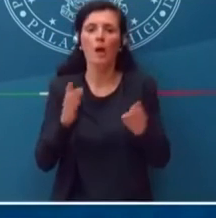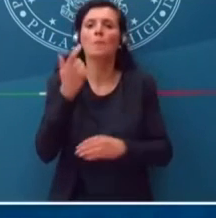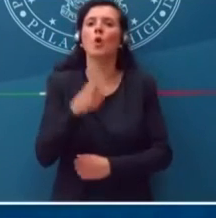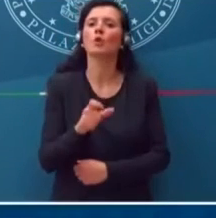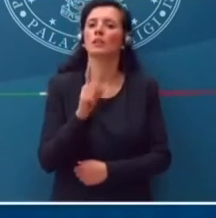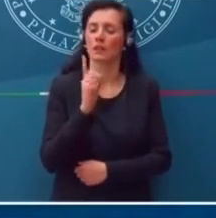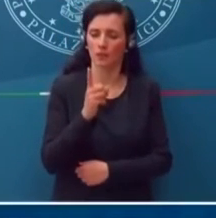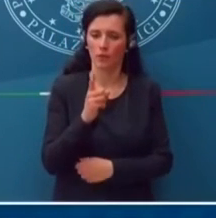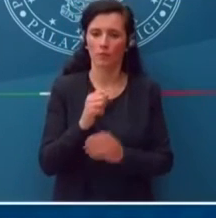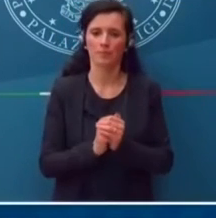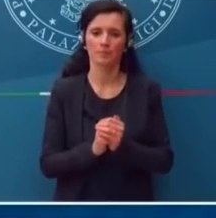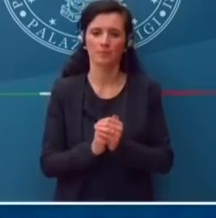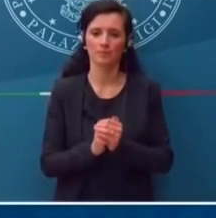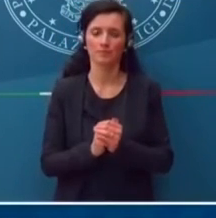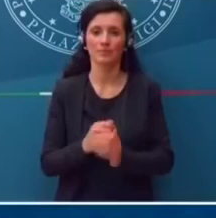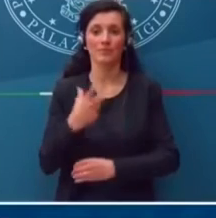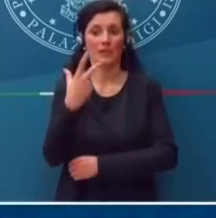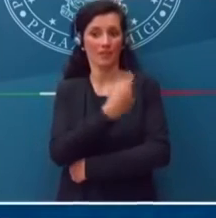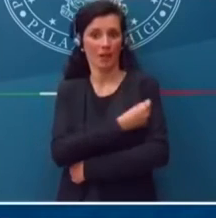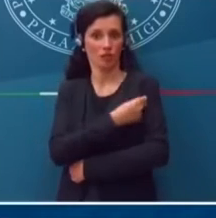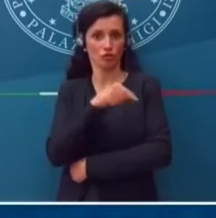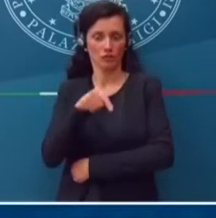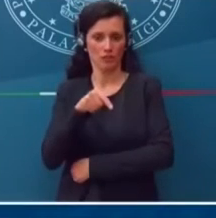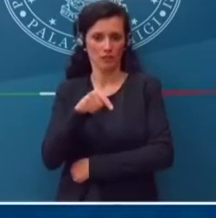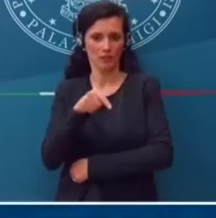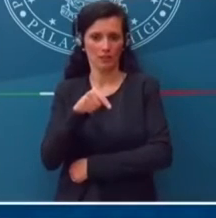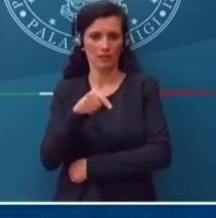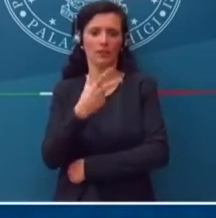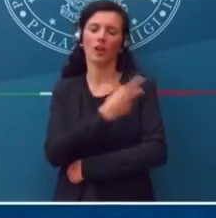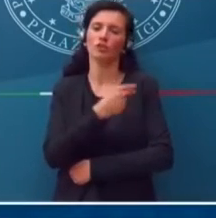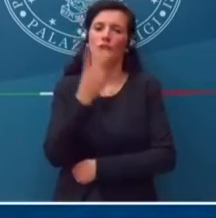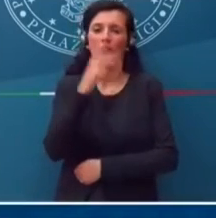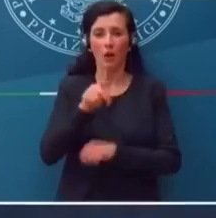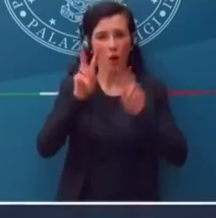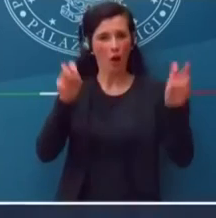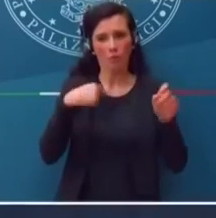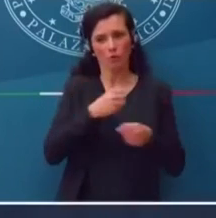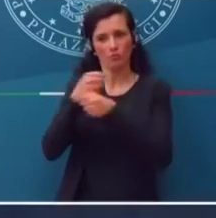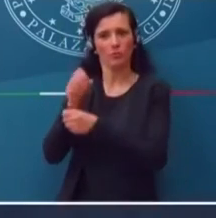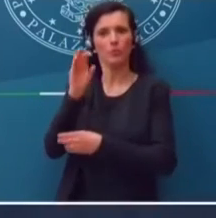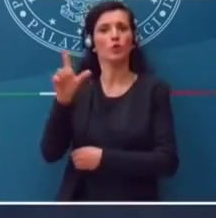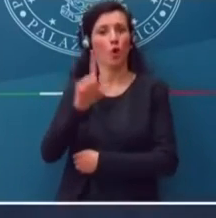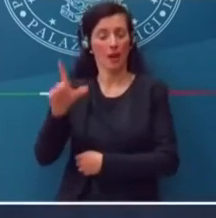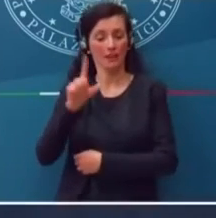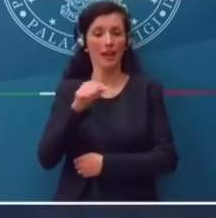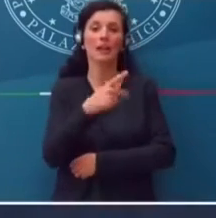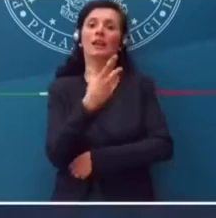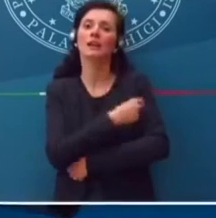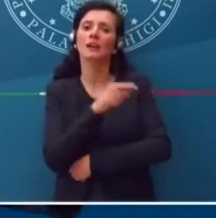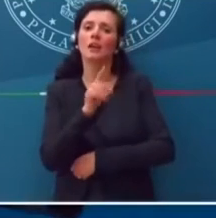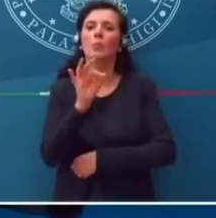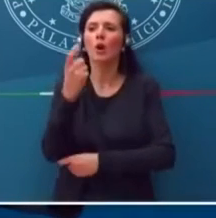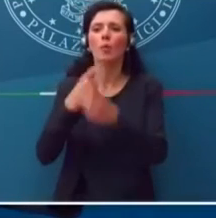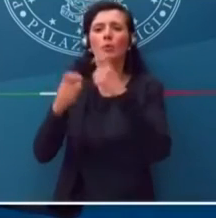Il principio attivo di molti dei vaccini che si producono qui do la parola al professor Locatelli, viene anche dai paesi che proibiscono